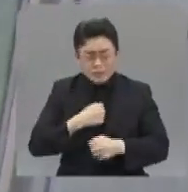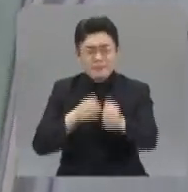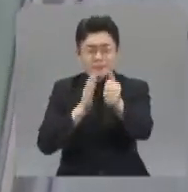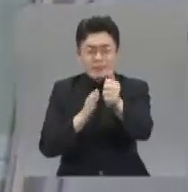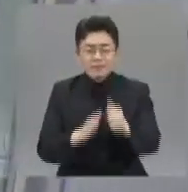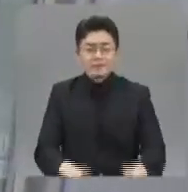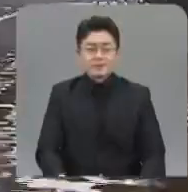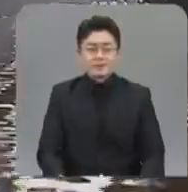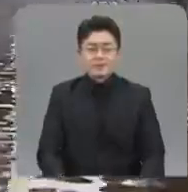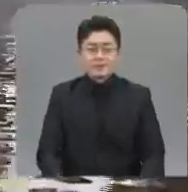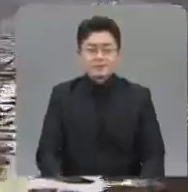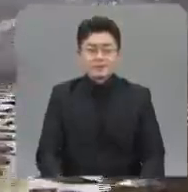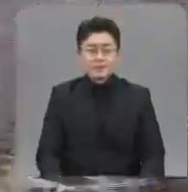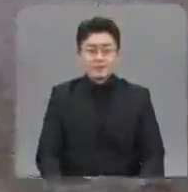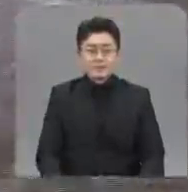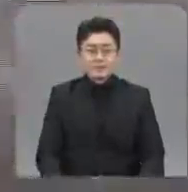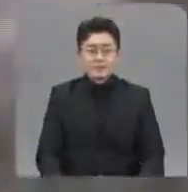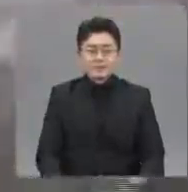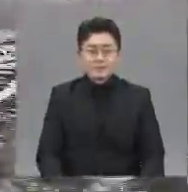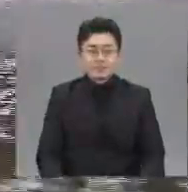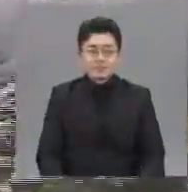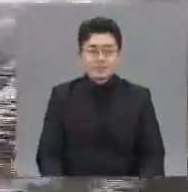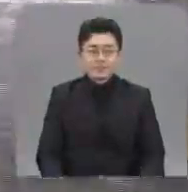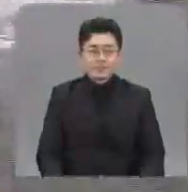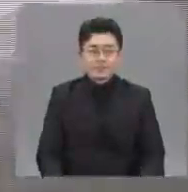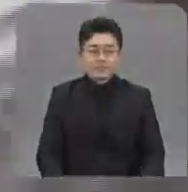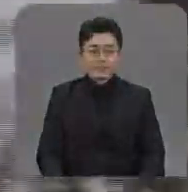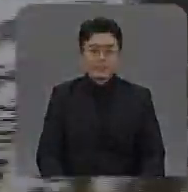la prudence pour éviter tout dommage éventuel